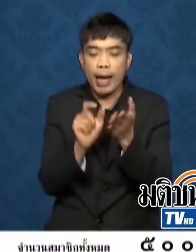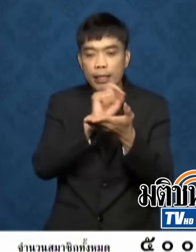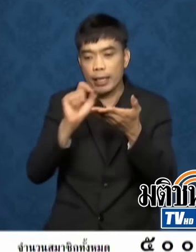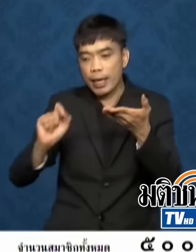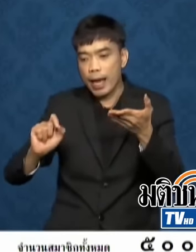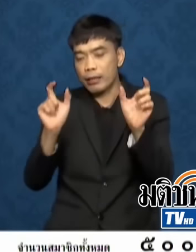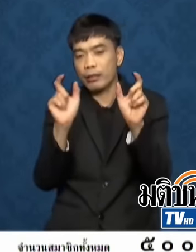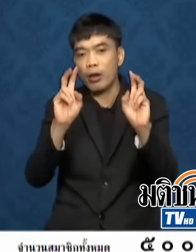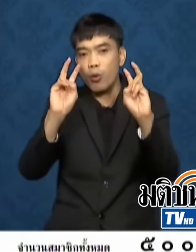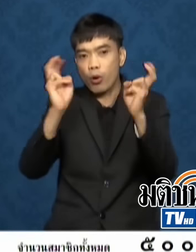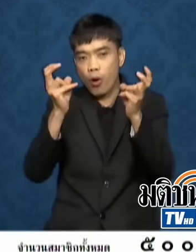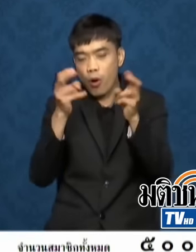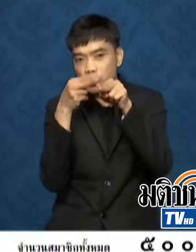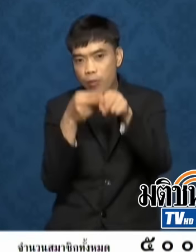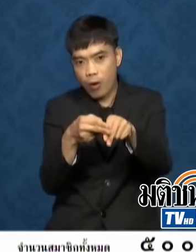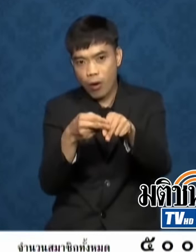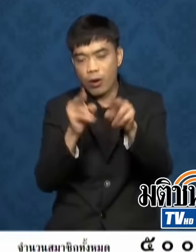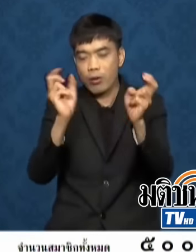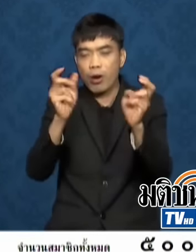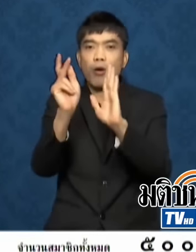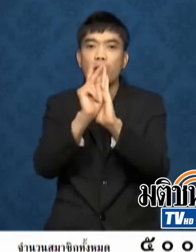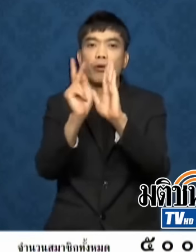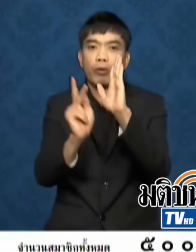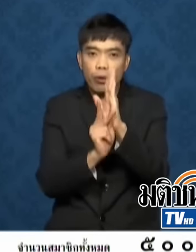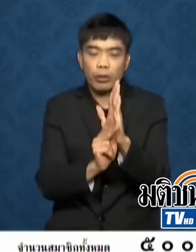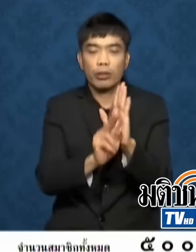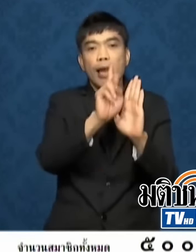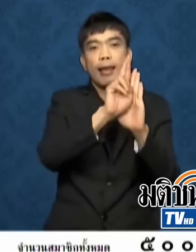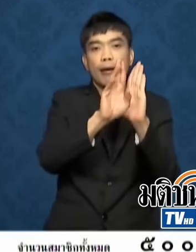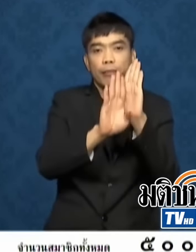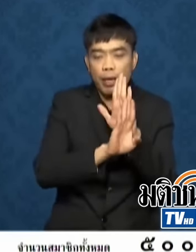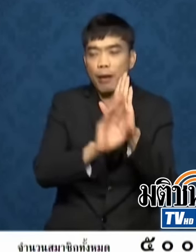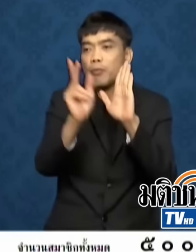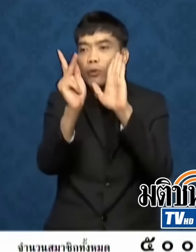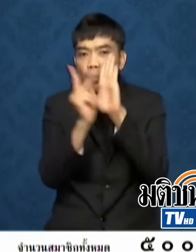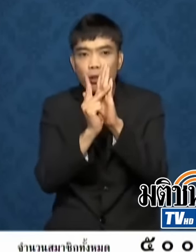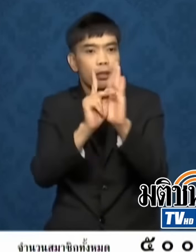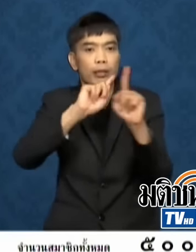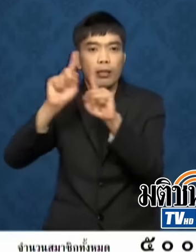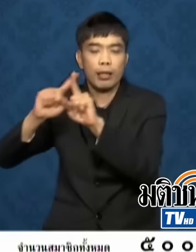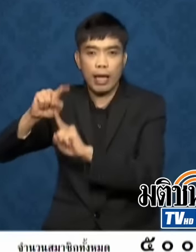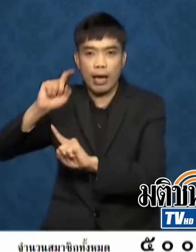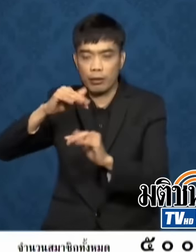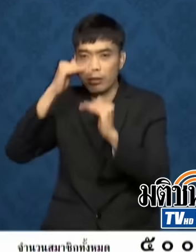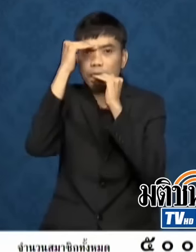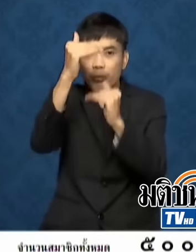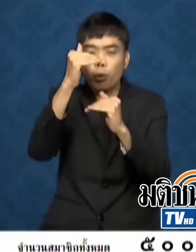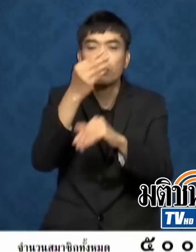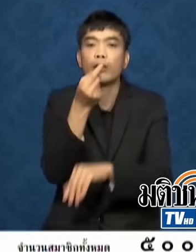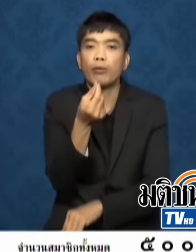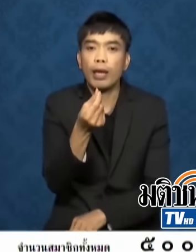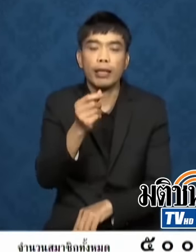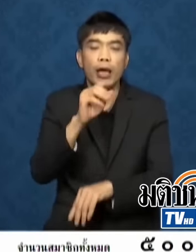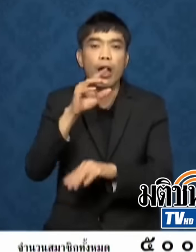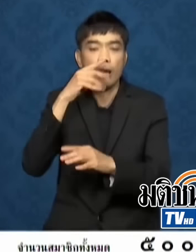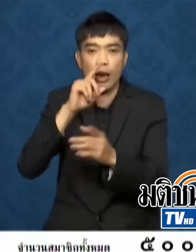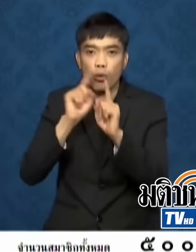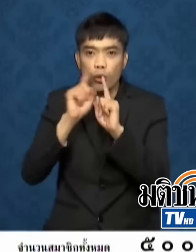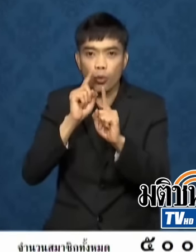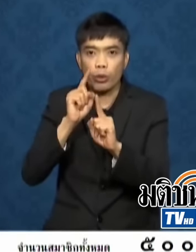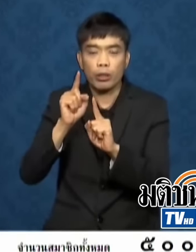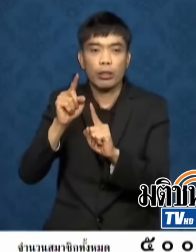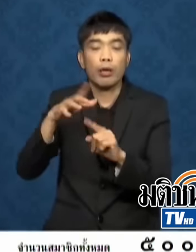พาะการว่าจะต้องออกกฎประกาศระเบียบกำหนดต่างๆนั้นภายในระยะเวลาเท่าไหร่หลายครั้งหน่วย